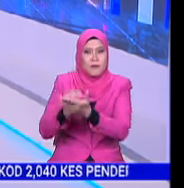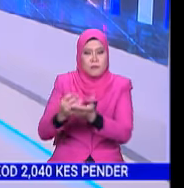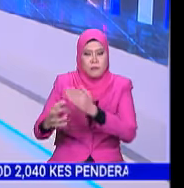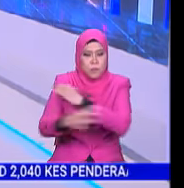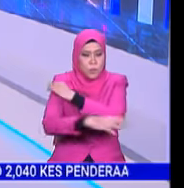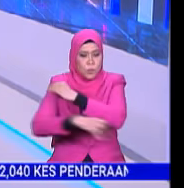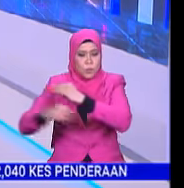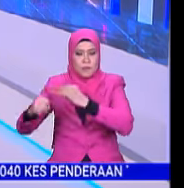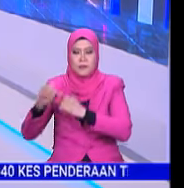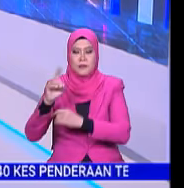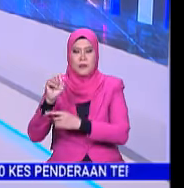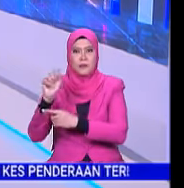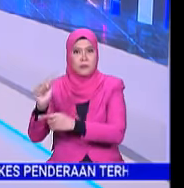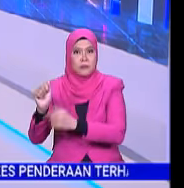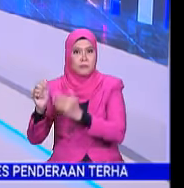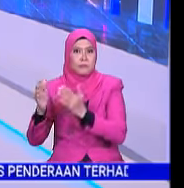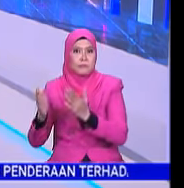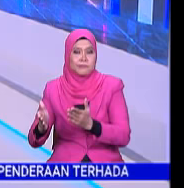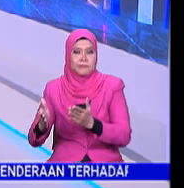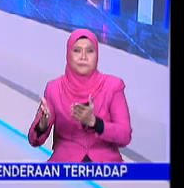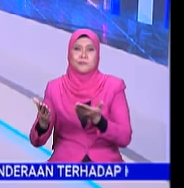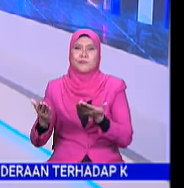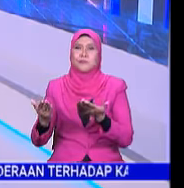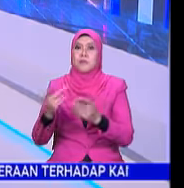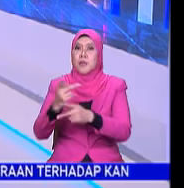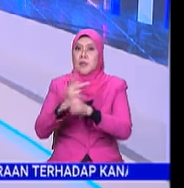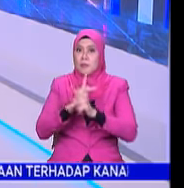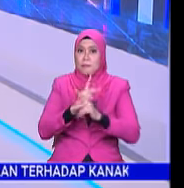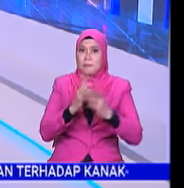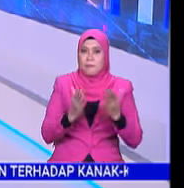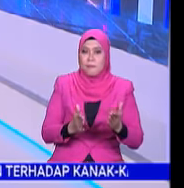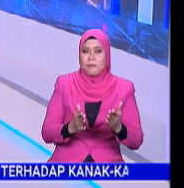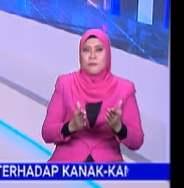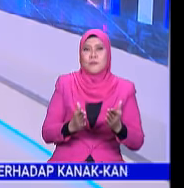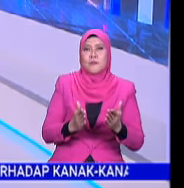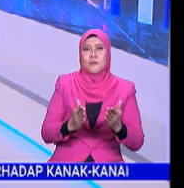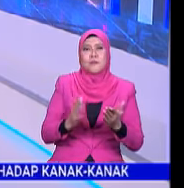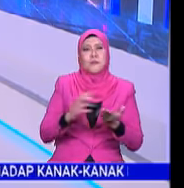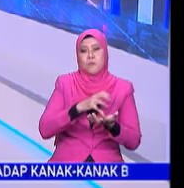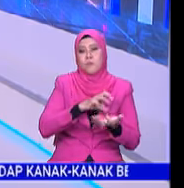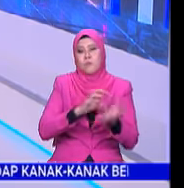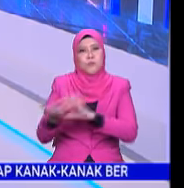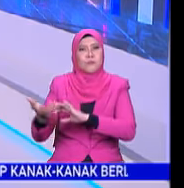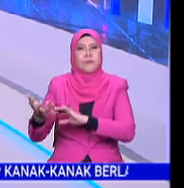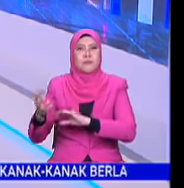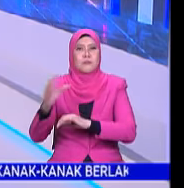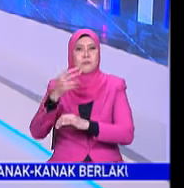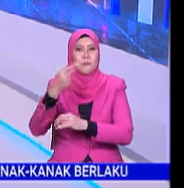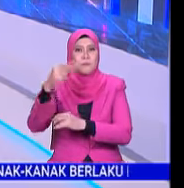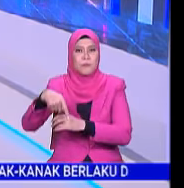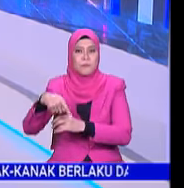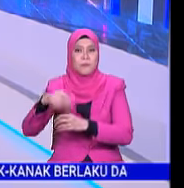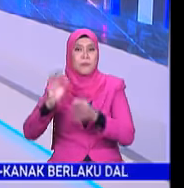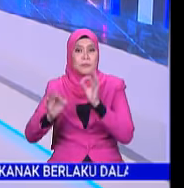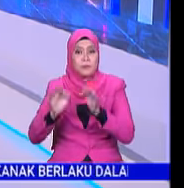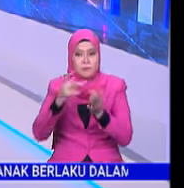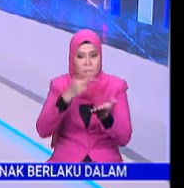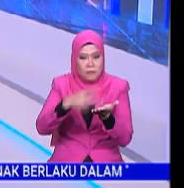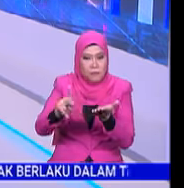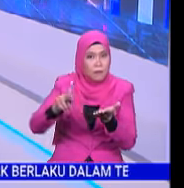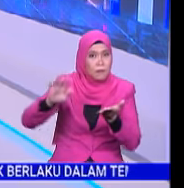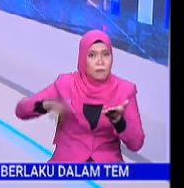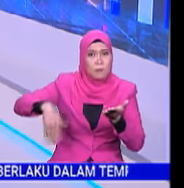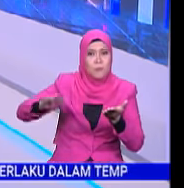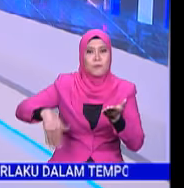peribadi peminjam dengan menggodam telefon bimbit mereka melalui aplikasi pinjaman wang. Sekiranya bayaran tidak